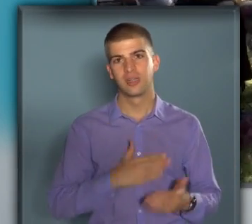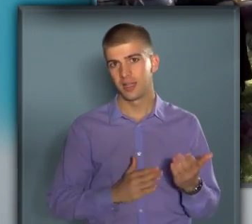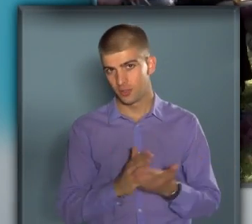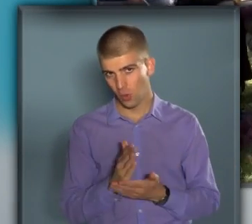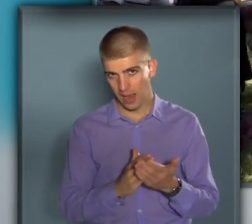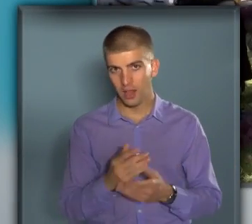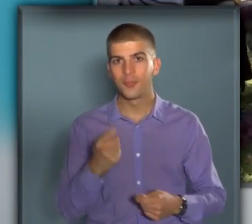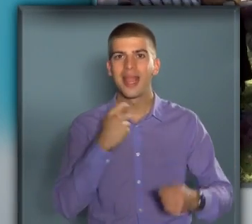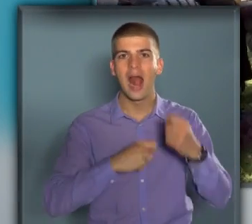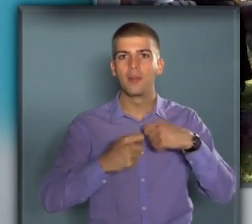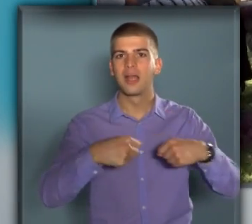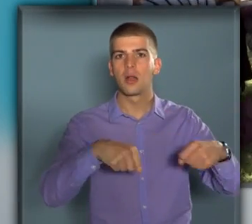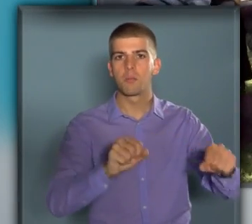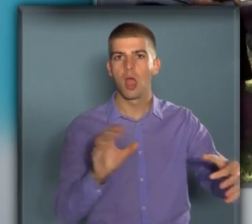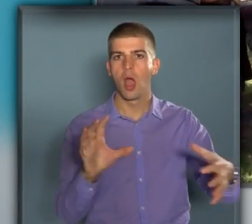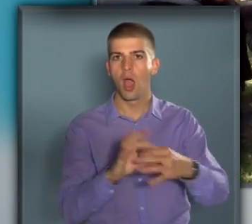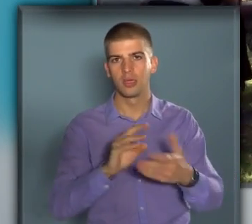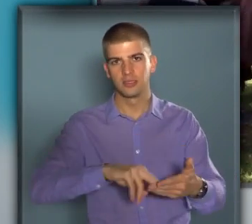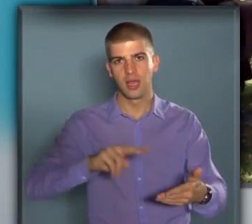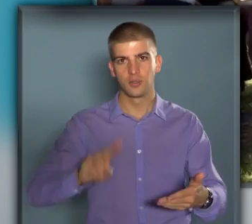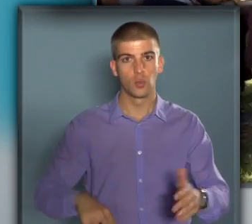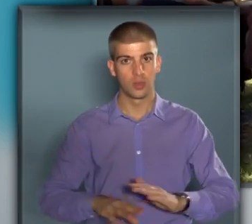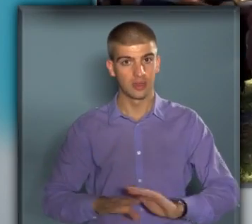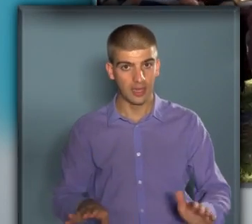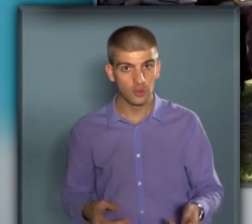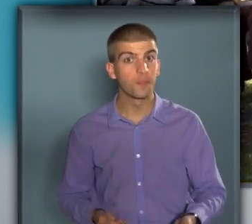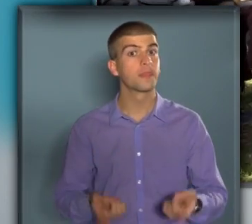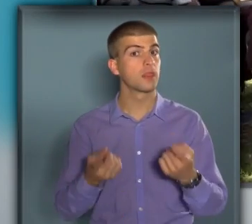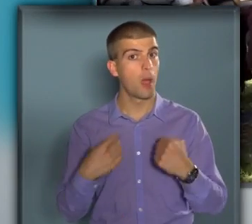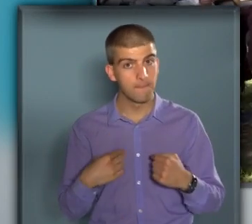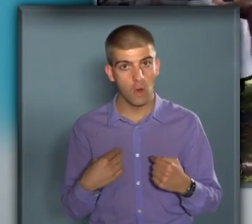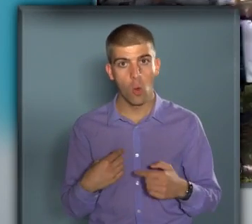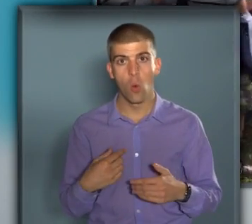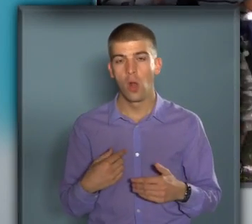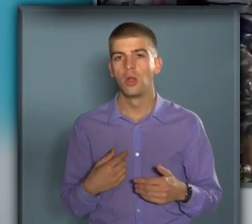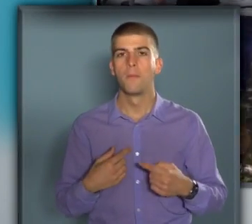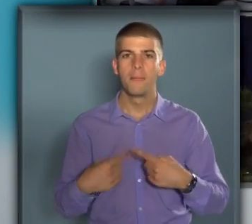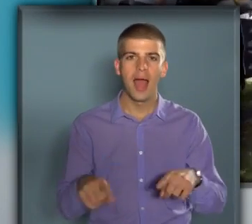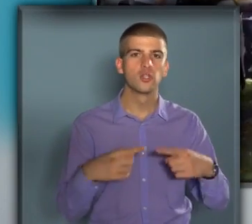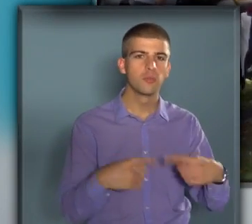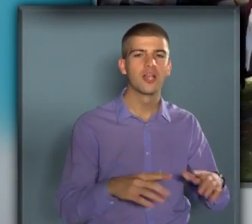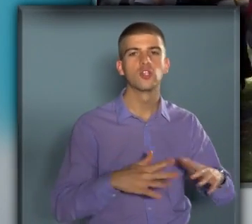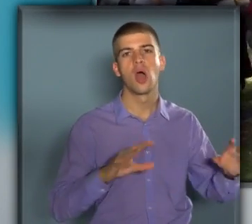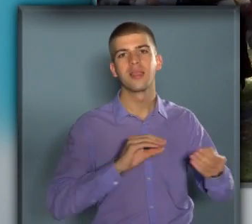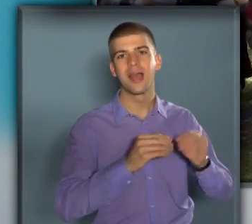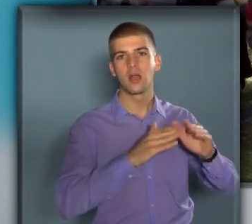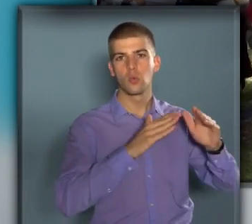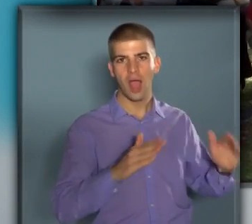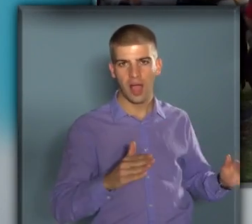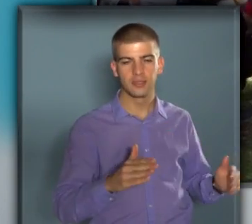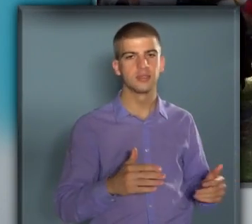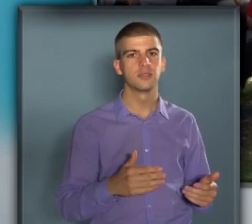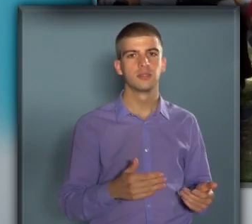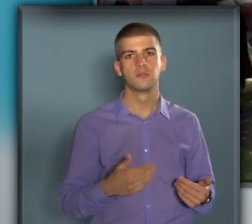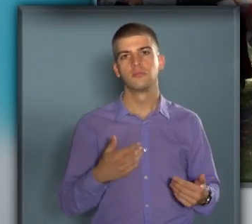az Élelmiszerbankkal kötött egy szerződést, és ennek kapcsán a különböző